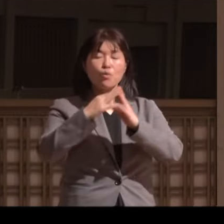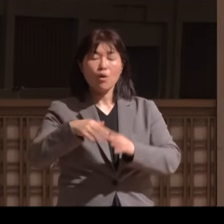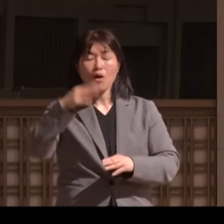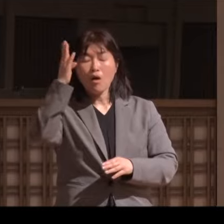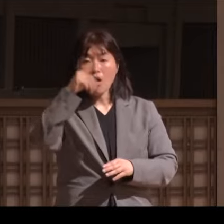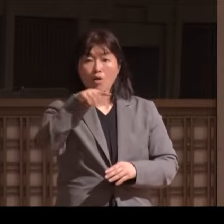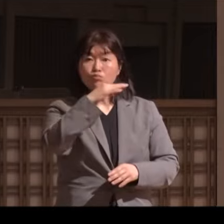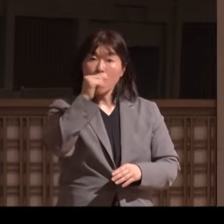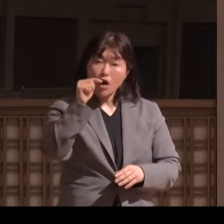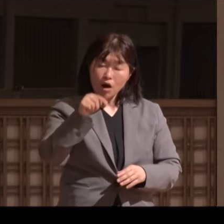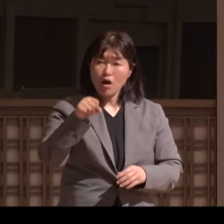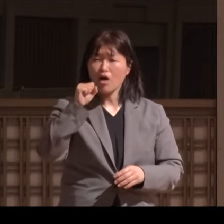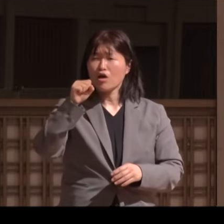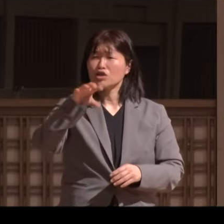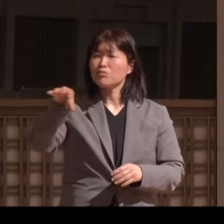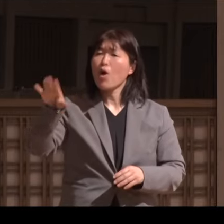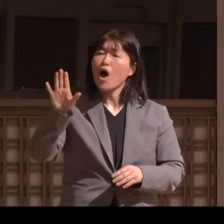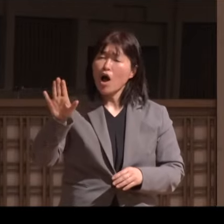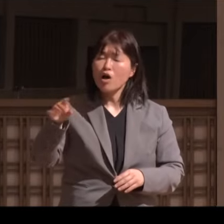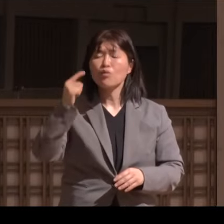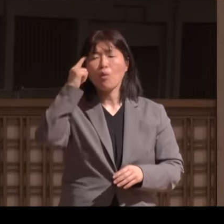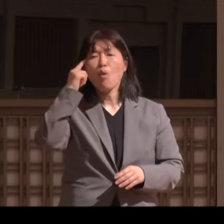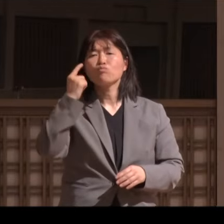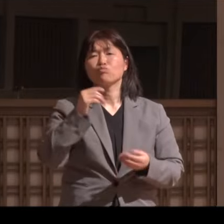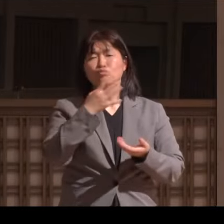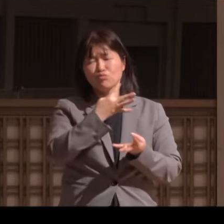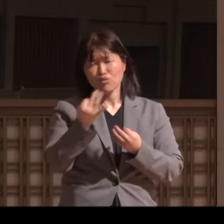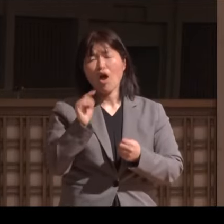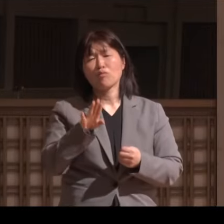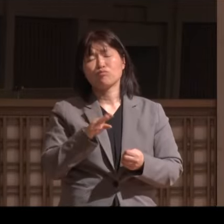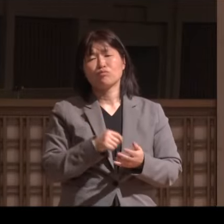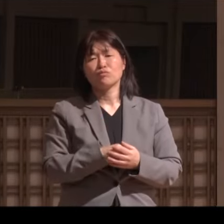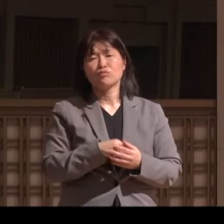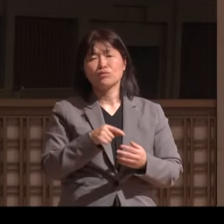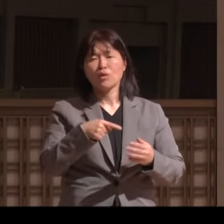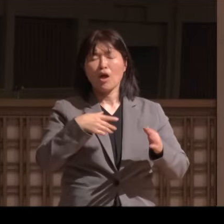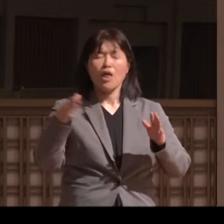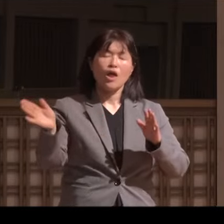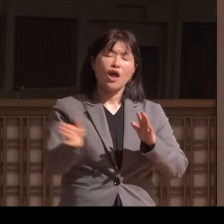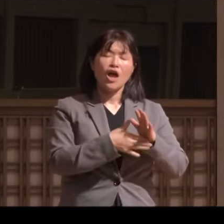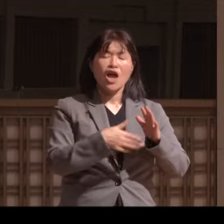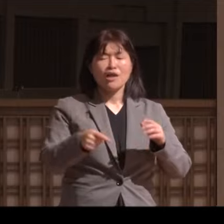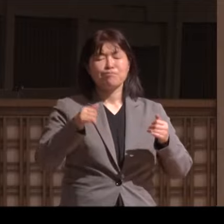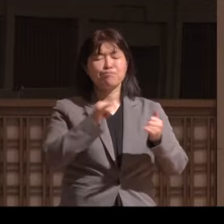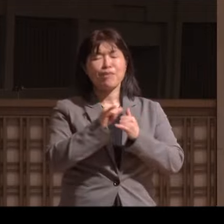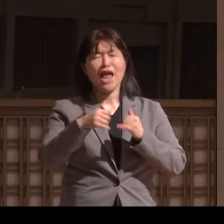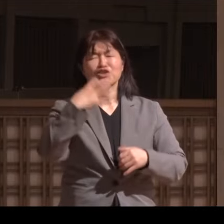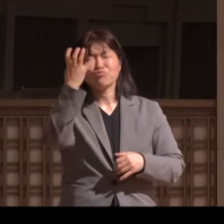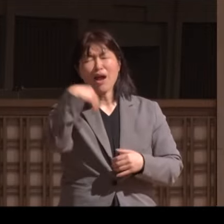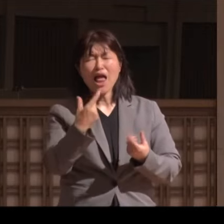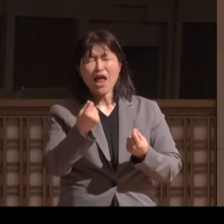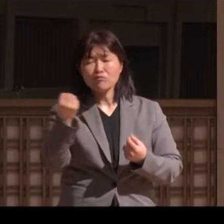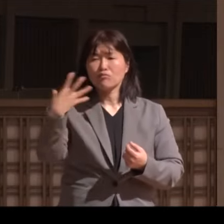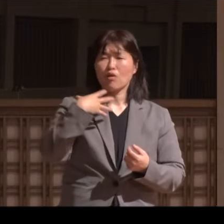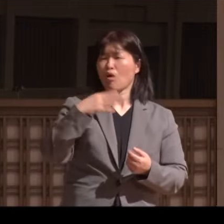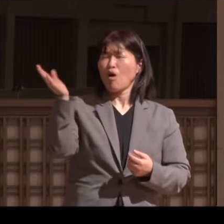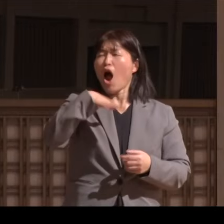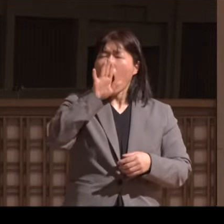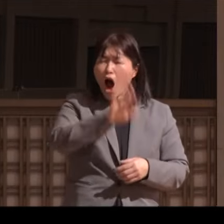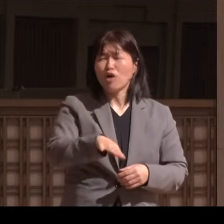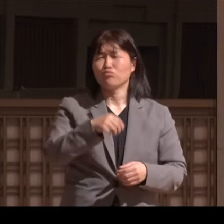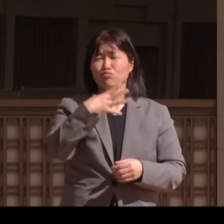こんなにたくさんいいものがあるんだろうって思うんですけどよくあのこんな何もない街で退屈じゃないって言われたりするんですねある